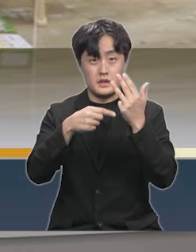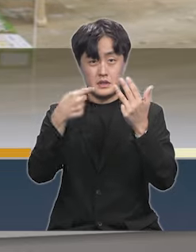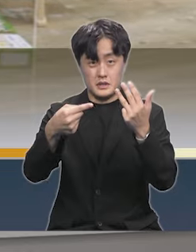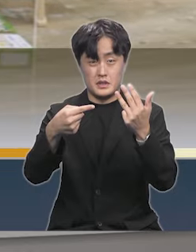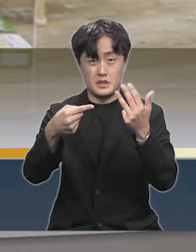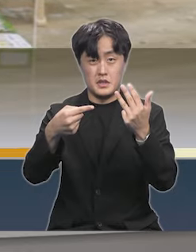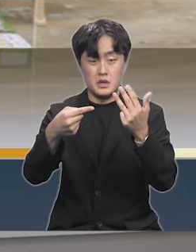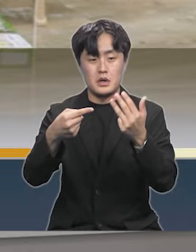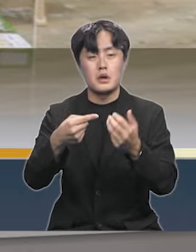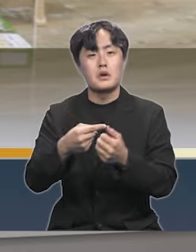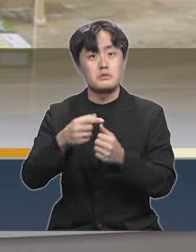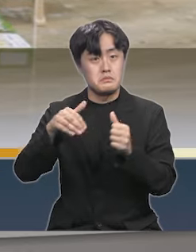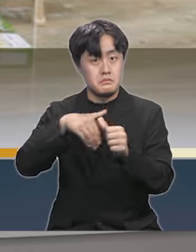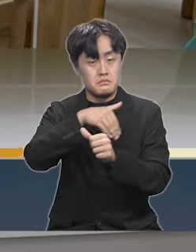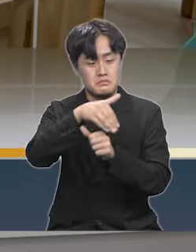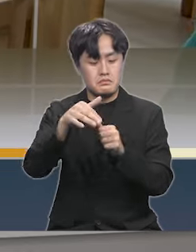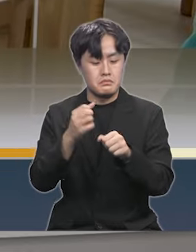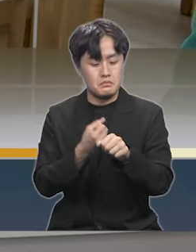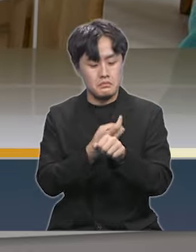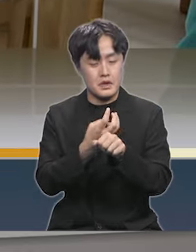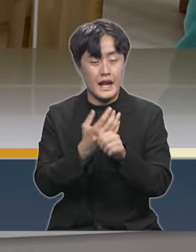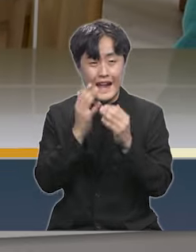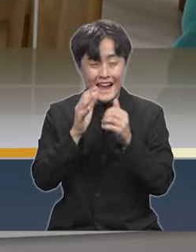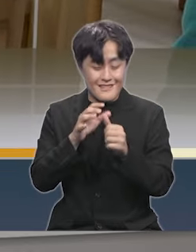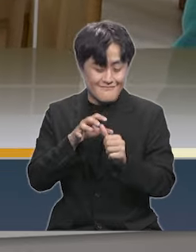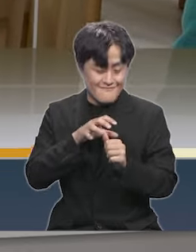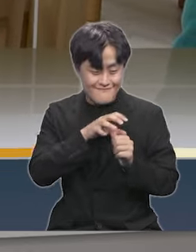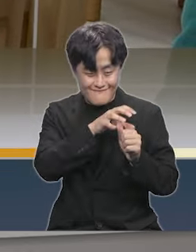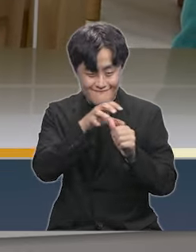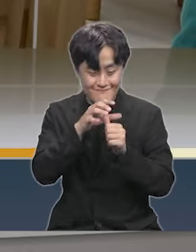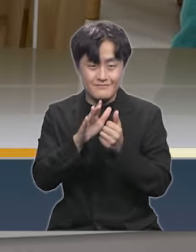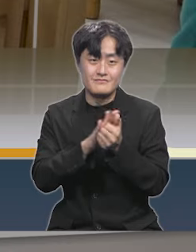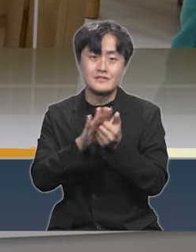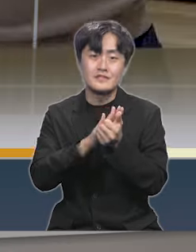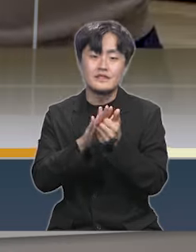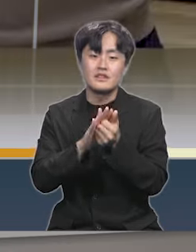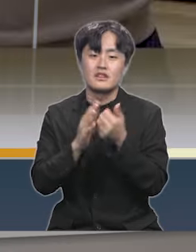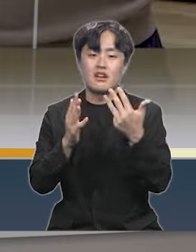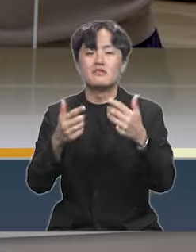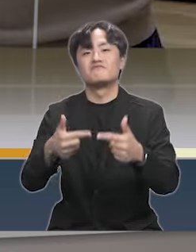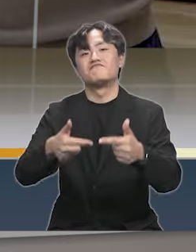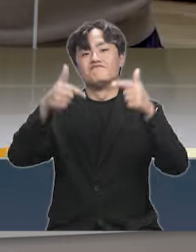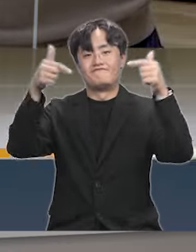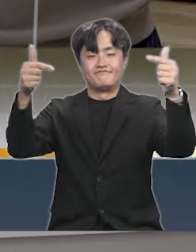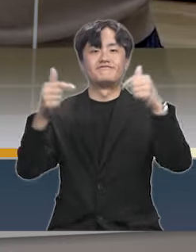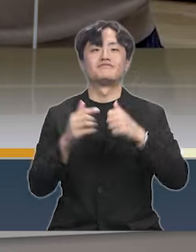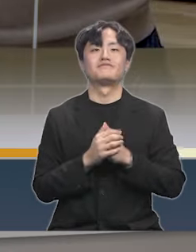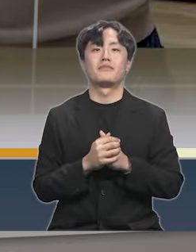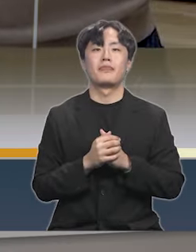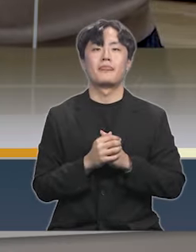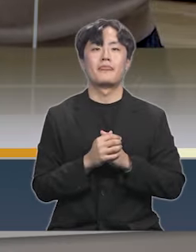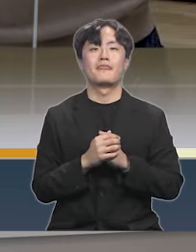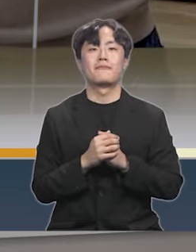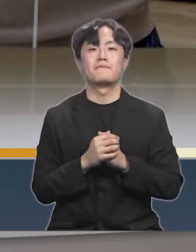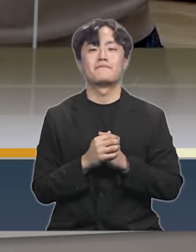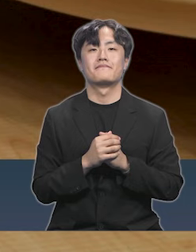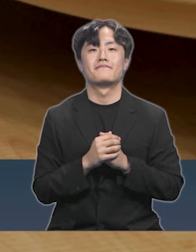오는 8월 1일부터 관내 시간제 보육 서비스 제공 기관이 여덟 개소로 확대